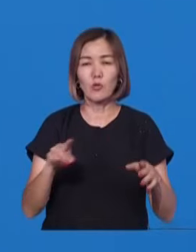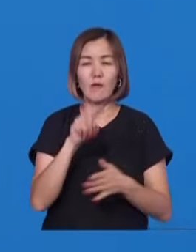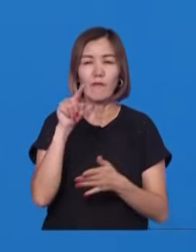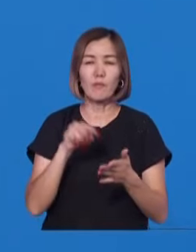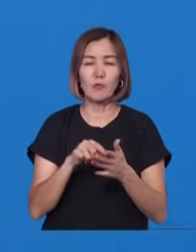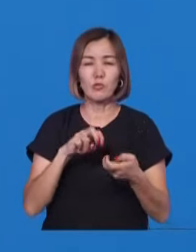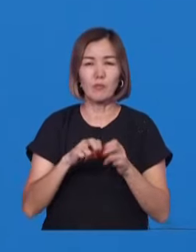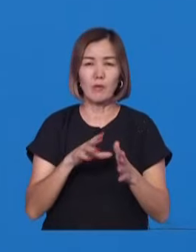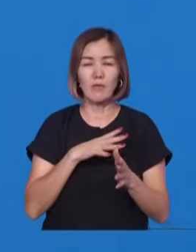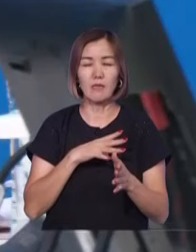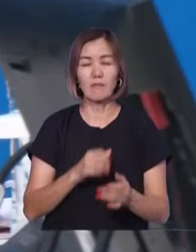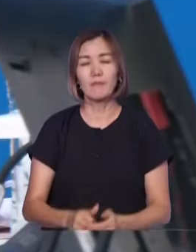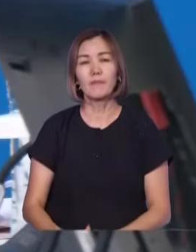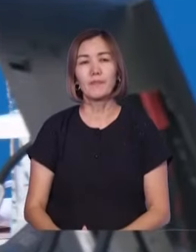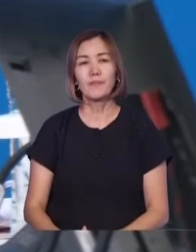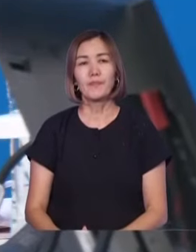проблемные вопросы